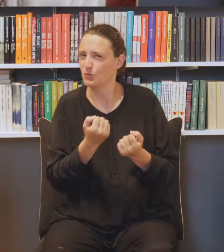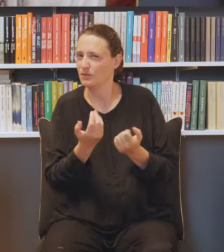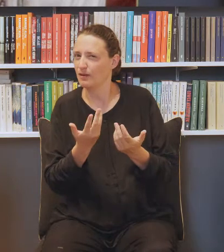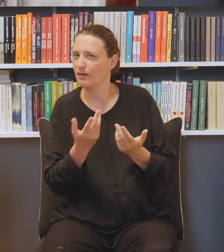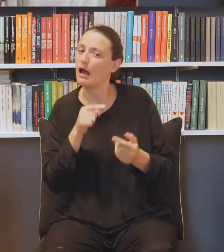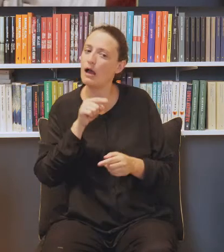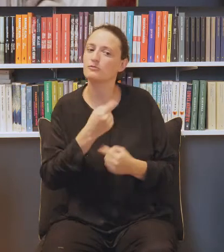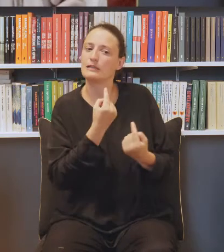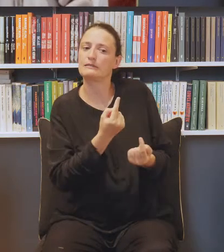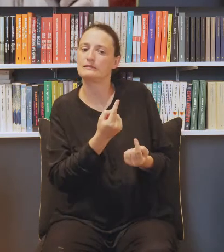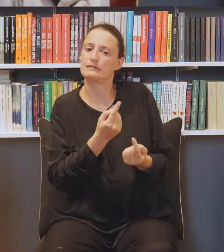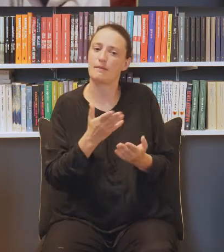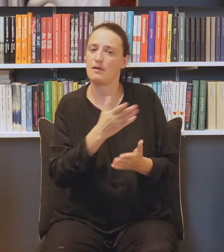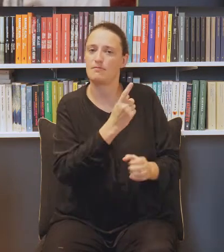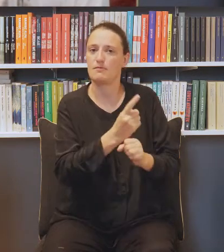sobie wytyczyć.